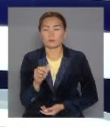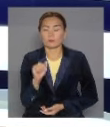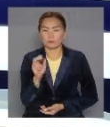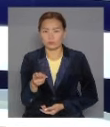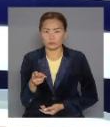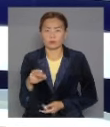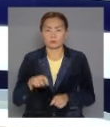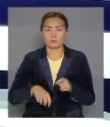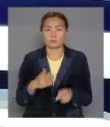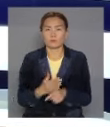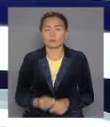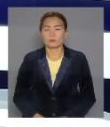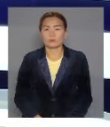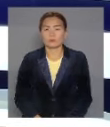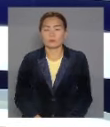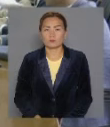Даралиев жүргізді.